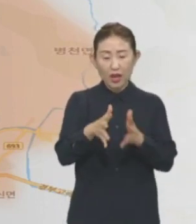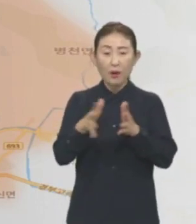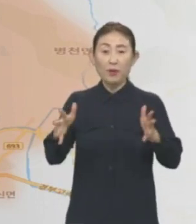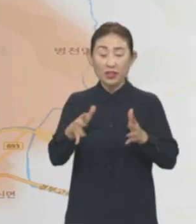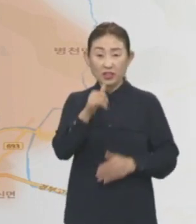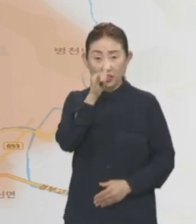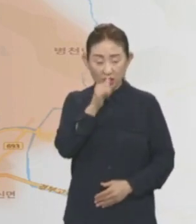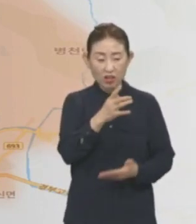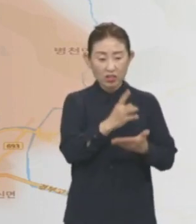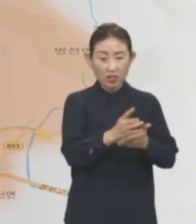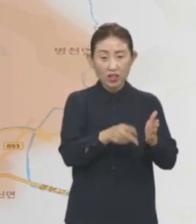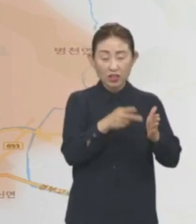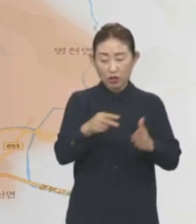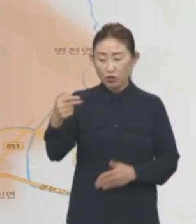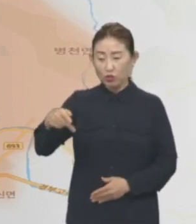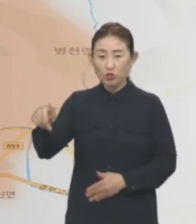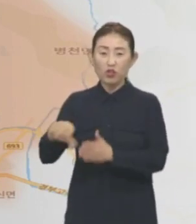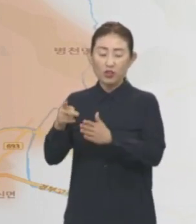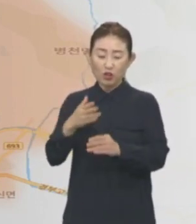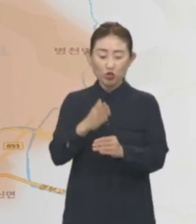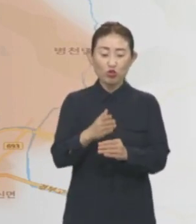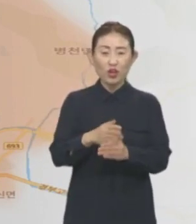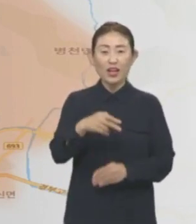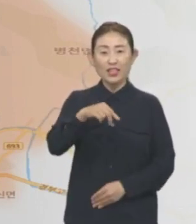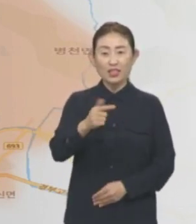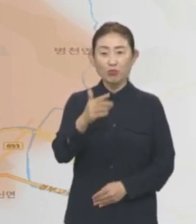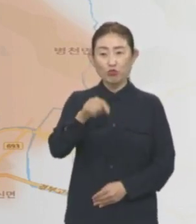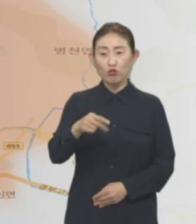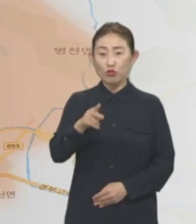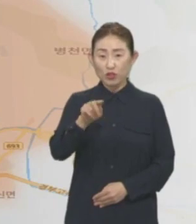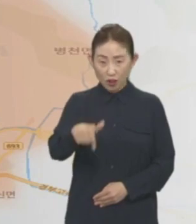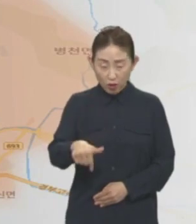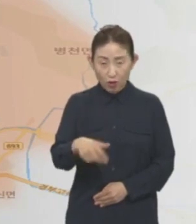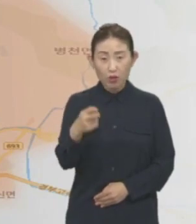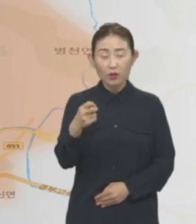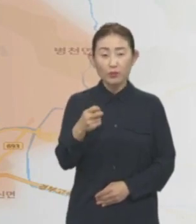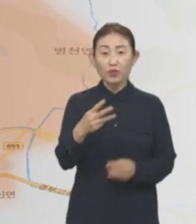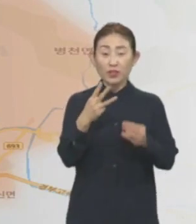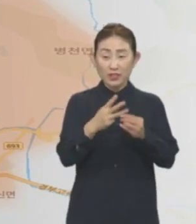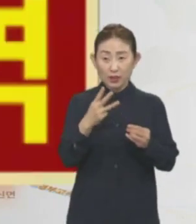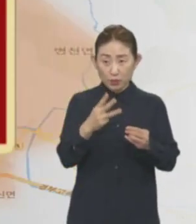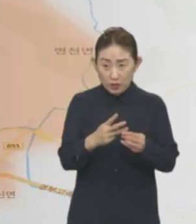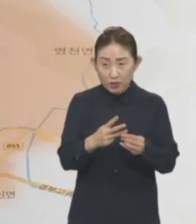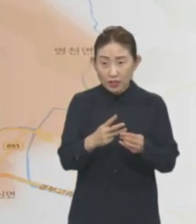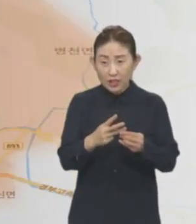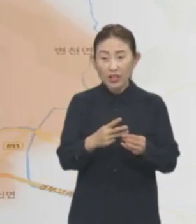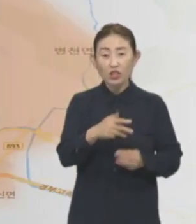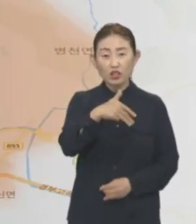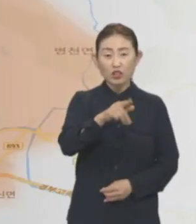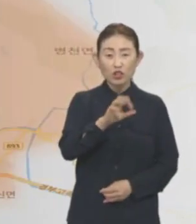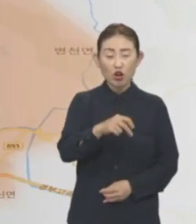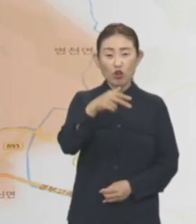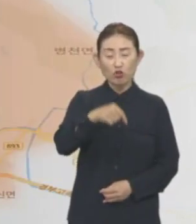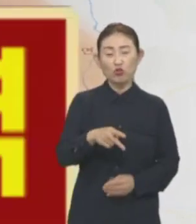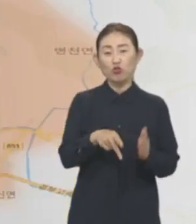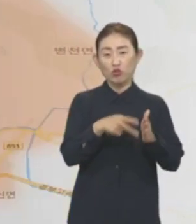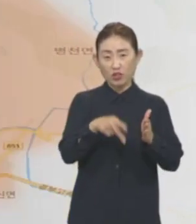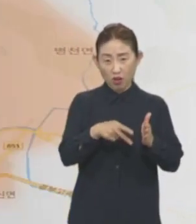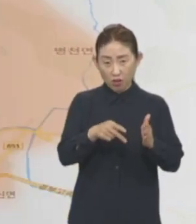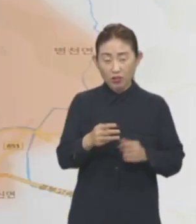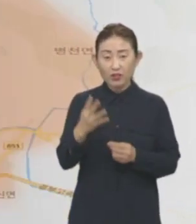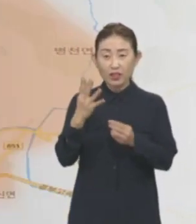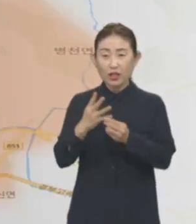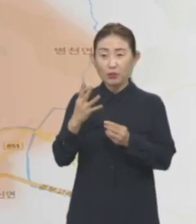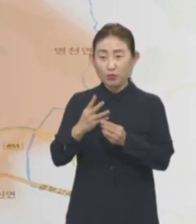밀집된 천안역과 두정역 사이 신부역, 용곡지구 도시개발사업과 청수청당지구가 인접한 청수역과